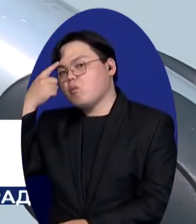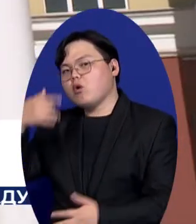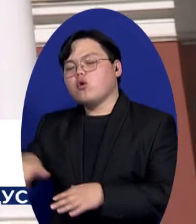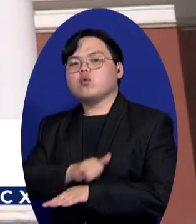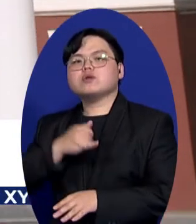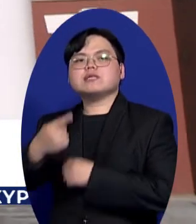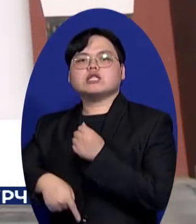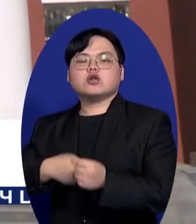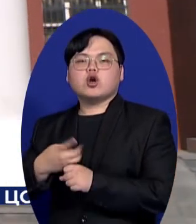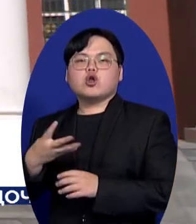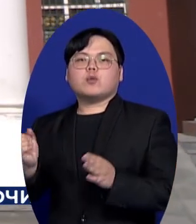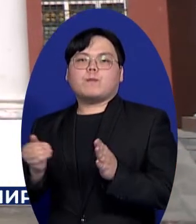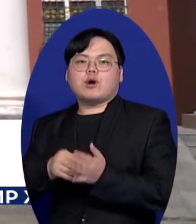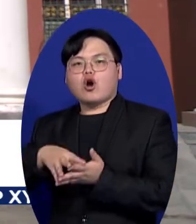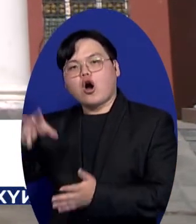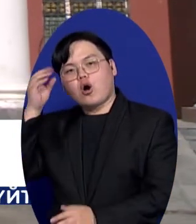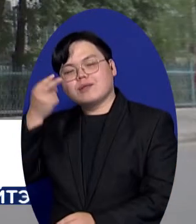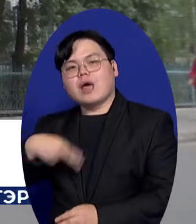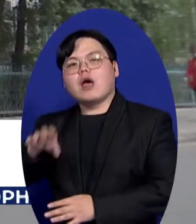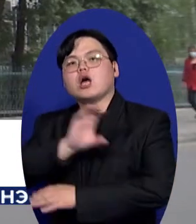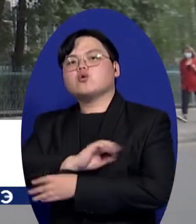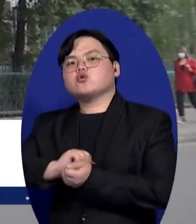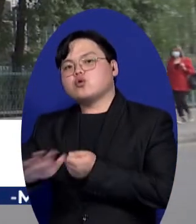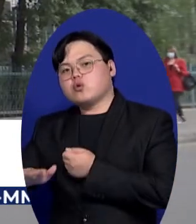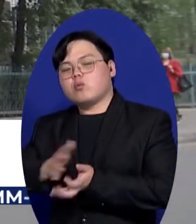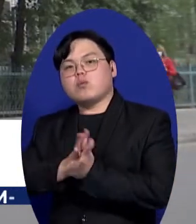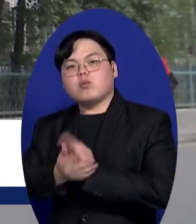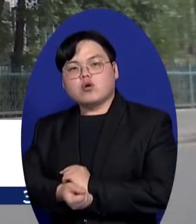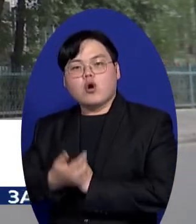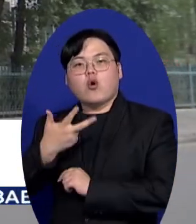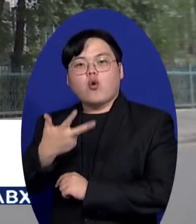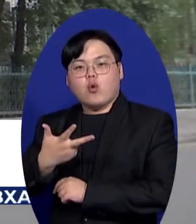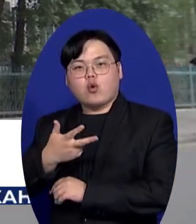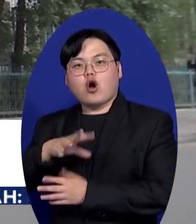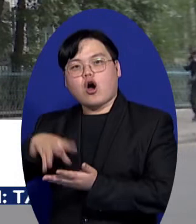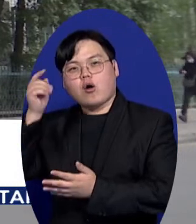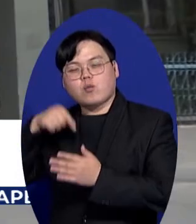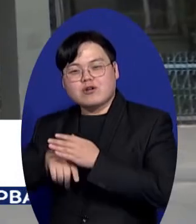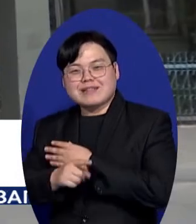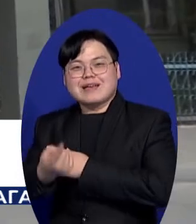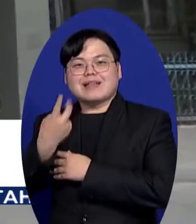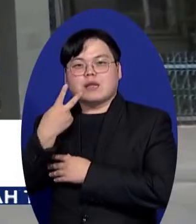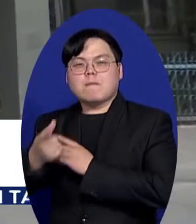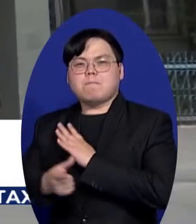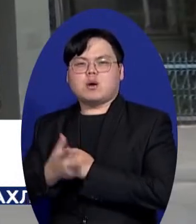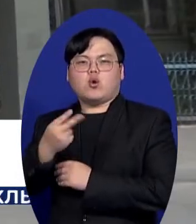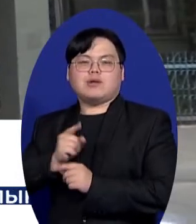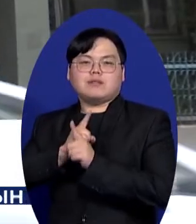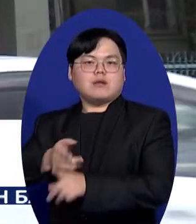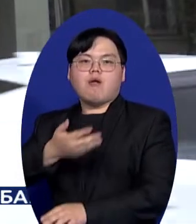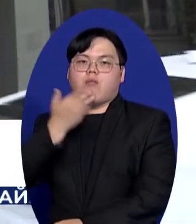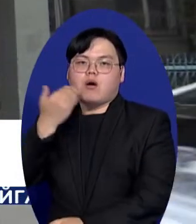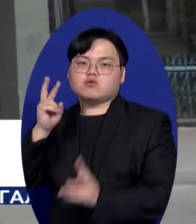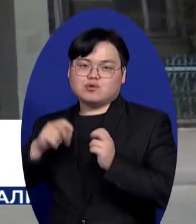жилд дунджаар 40,000 орчим оюутан их сургууль төгсдөг. Харин 3 төгсөгч тутмын нэг нь эзэмсэн мэрэгжлээр ажилдаггүй гэсэн судалгаа